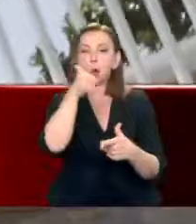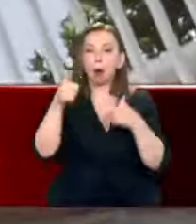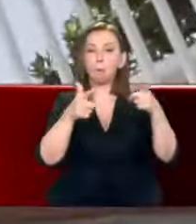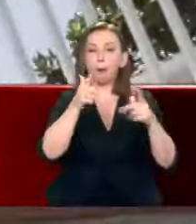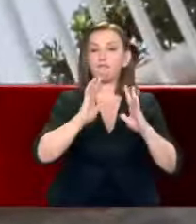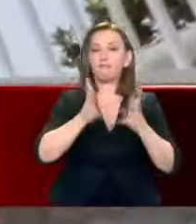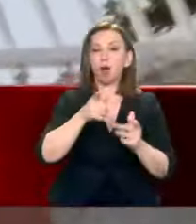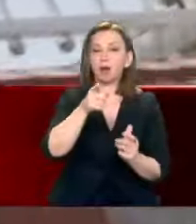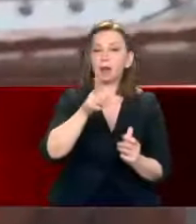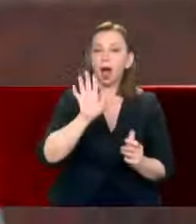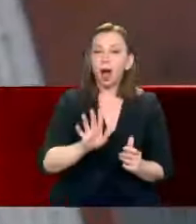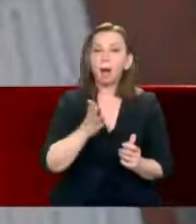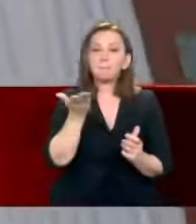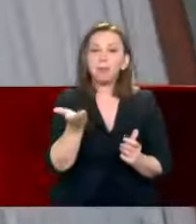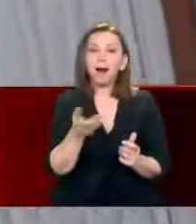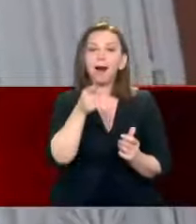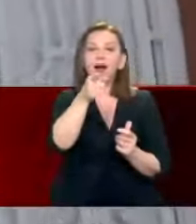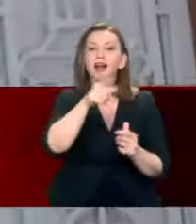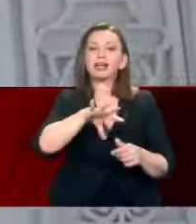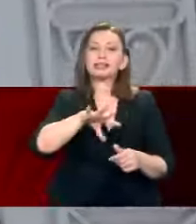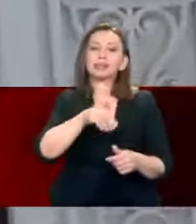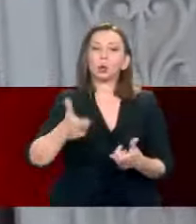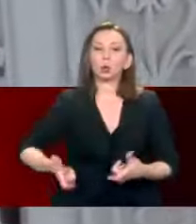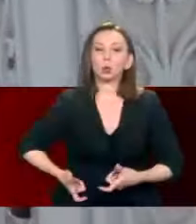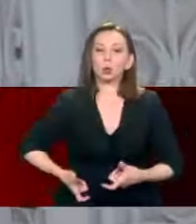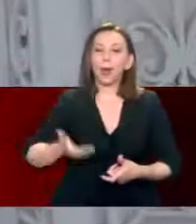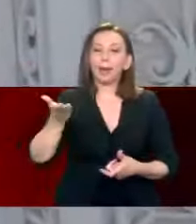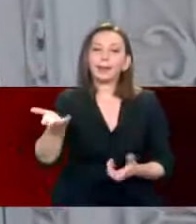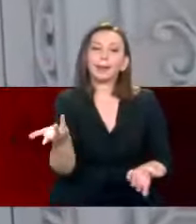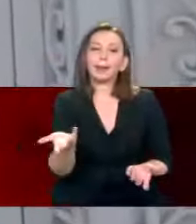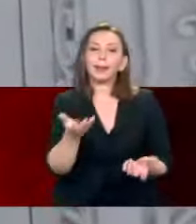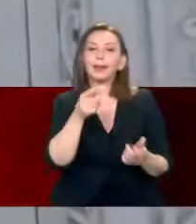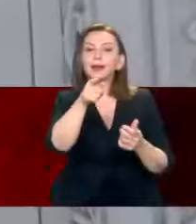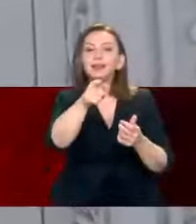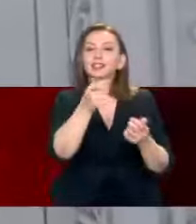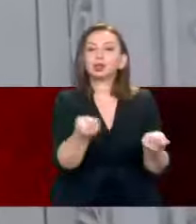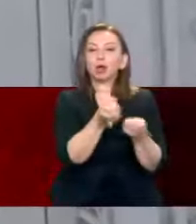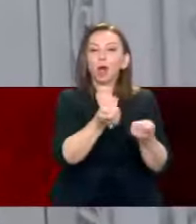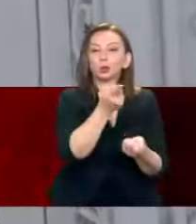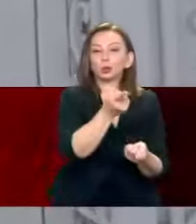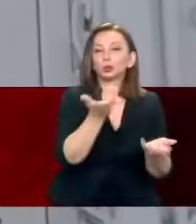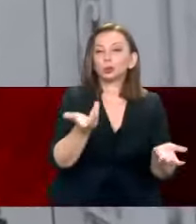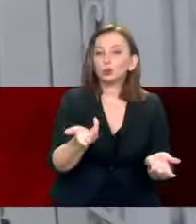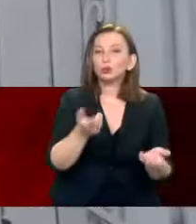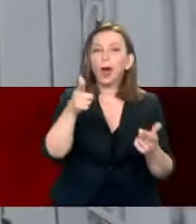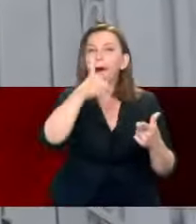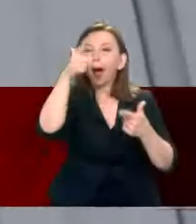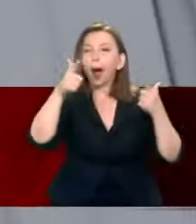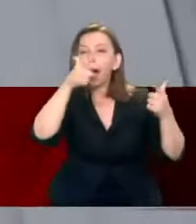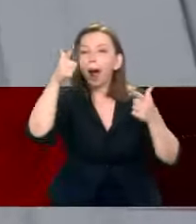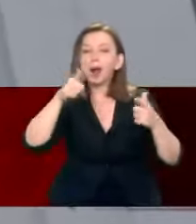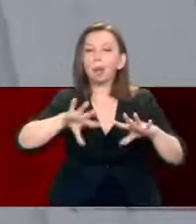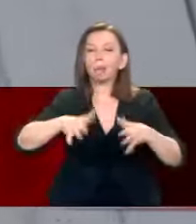Ancak hırsız içeride olunca yalıya da kilit dayanmadı. O güvenlik görevlisi yalının alarm sistemini devre dışı